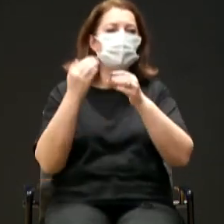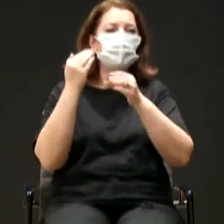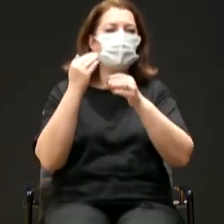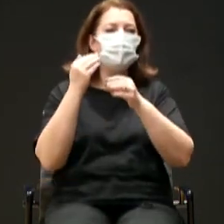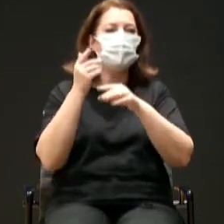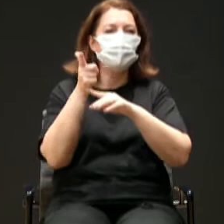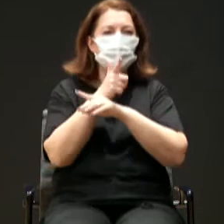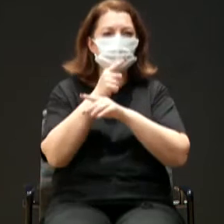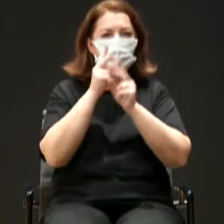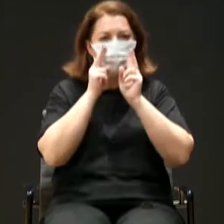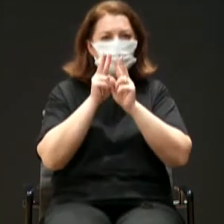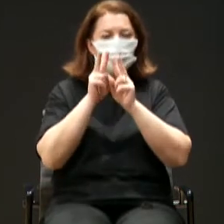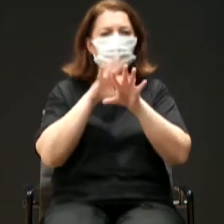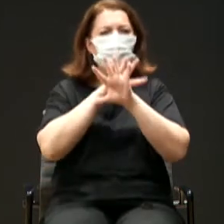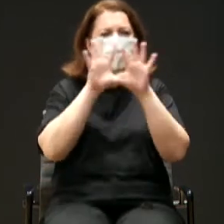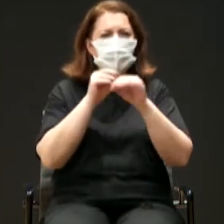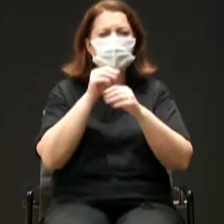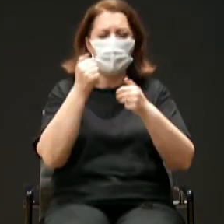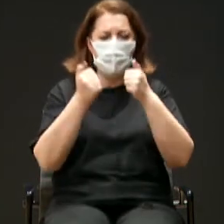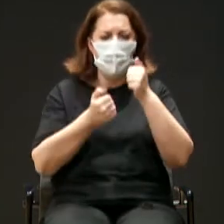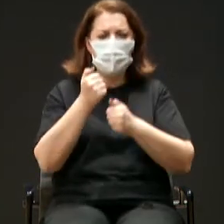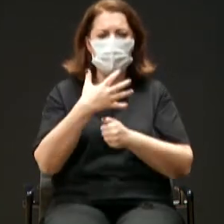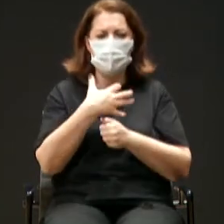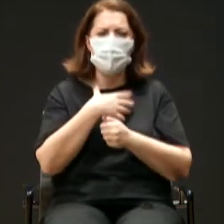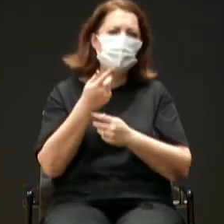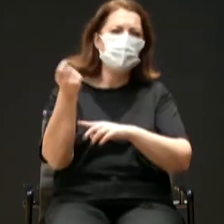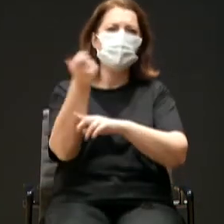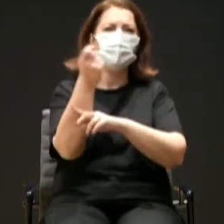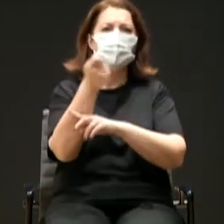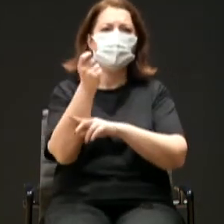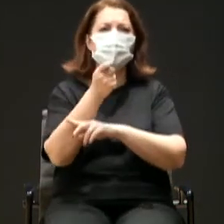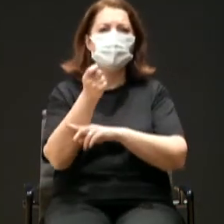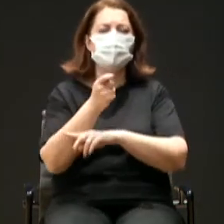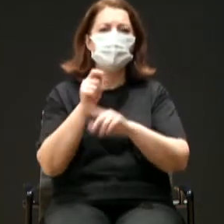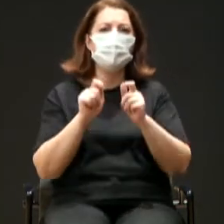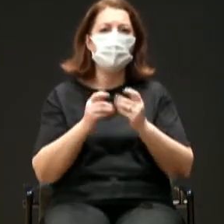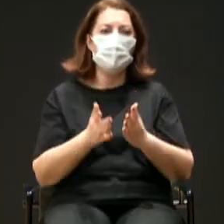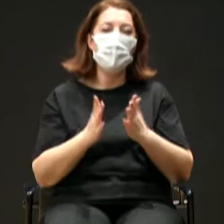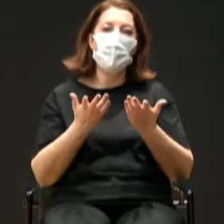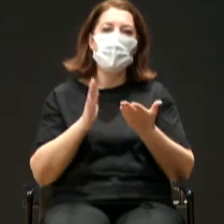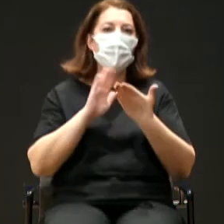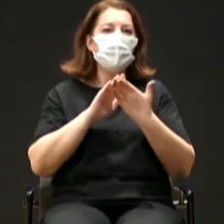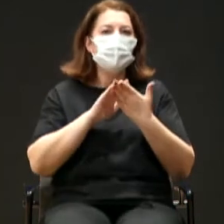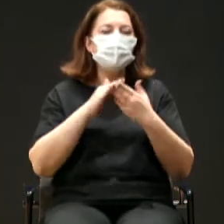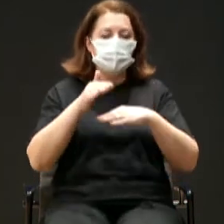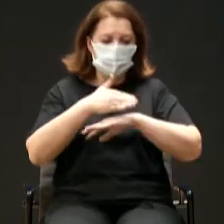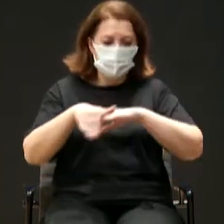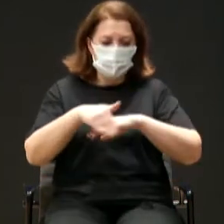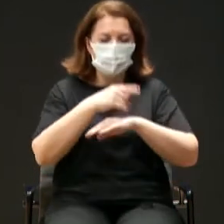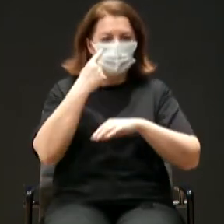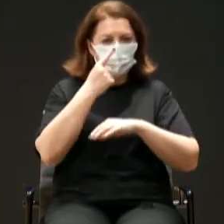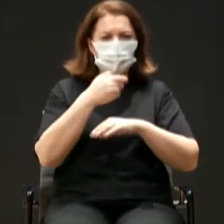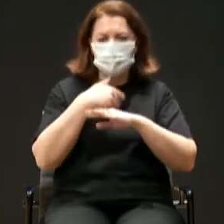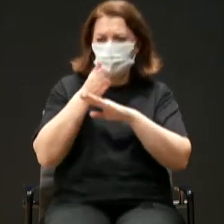olduğunu. Herkes artık arabasını hortumla yıkıyor. Ama arkadaşlar, caddelerle alakalı gittim olay